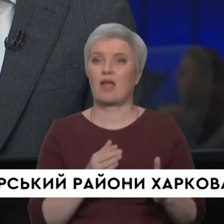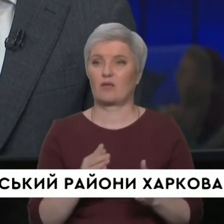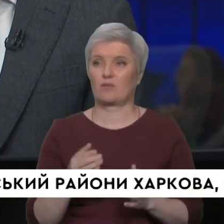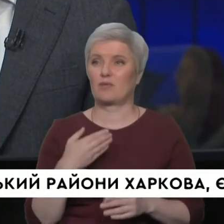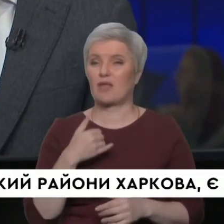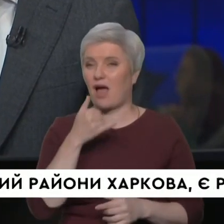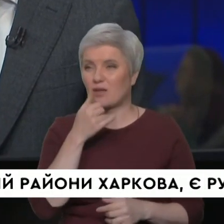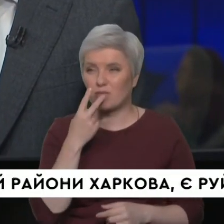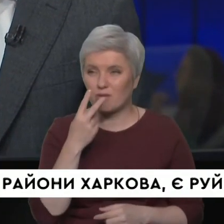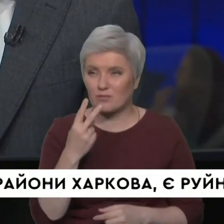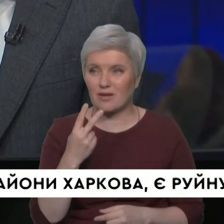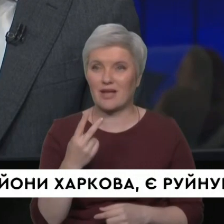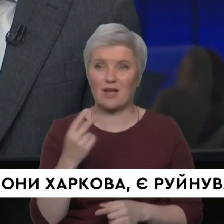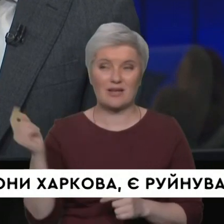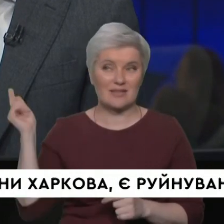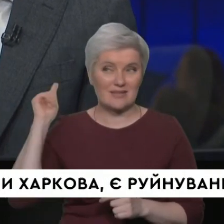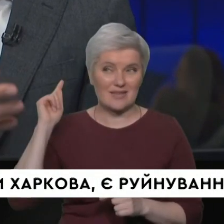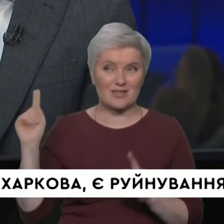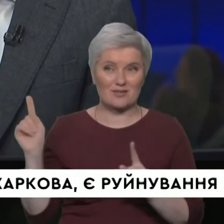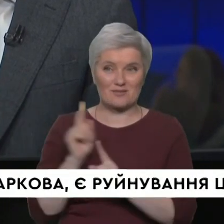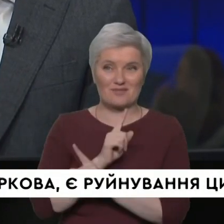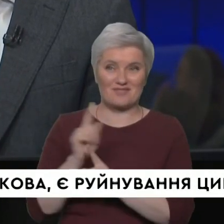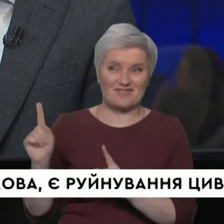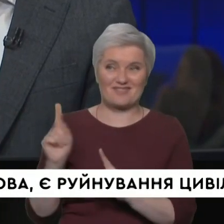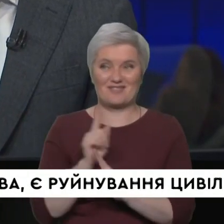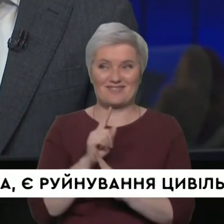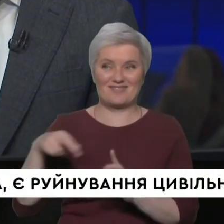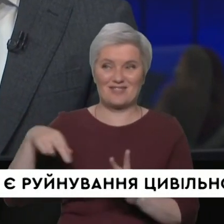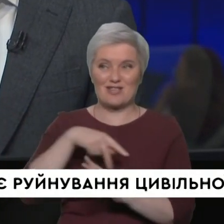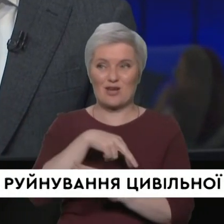не зміг розгледіти, але я побачив, як позаду вас пройшли кілька людей.